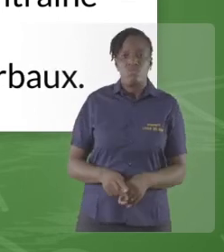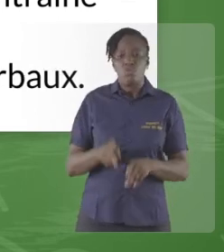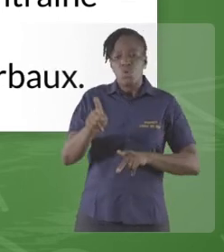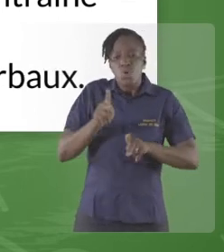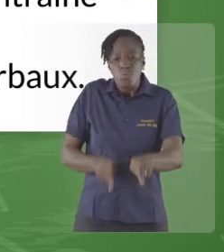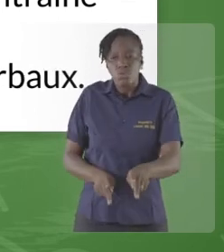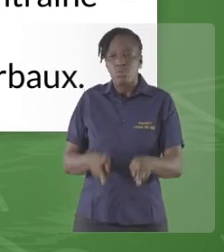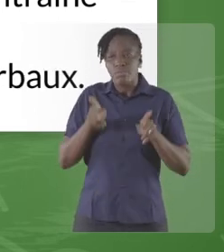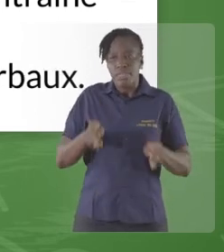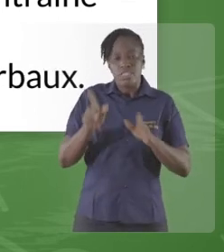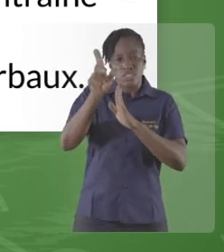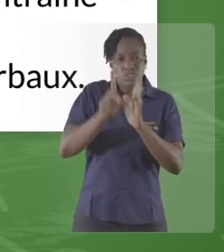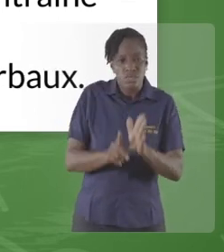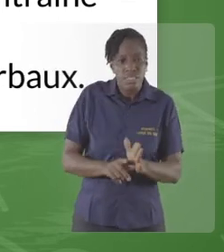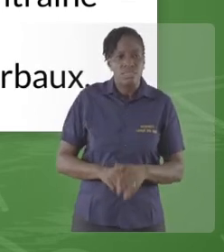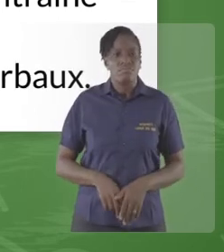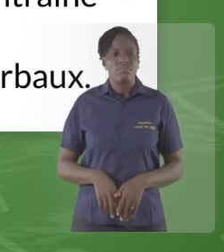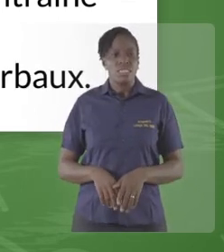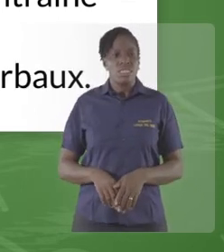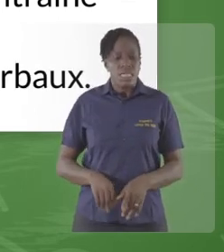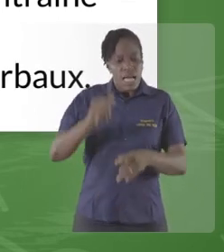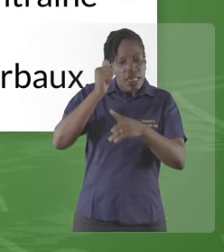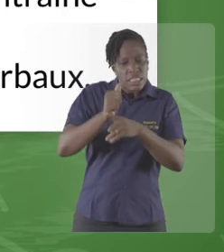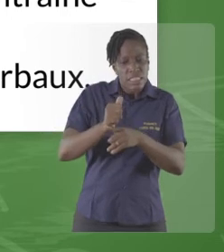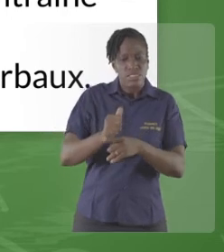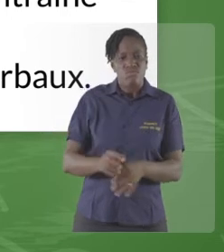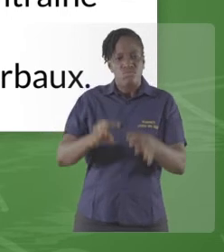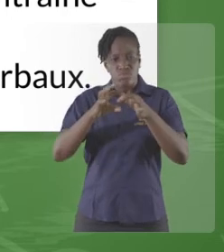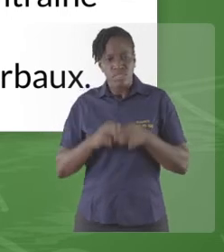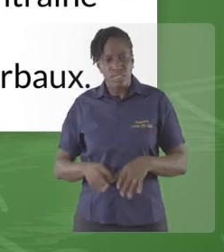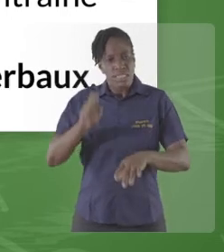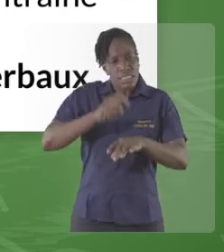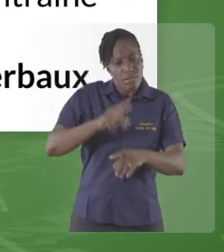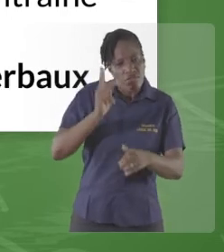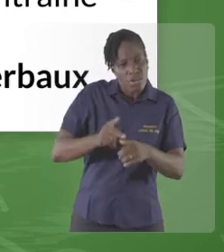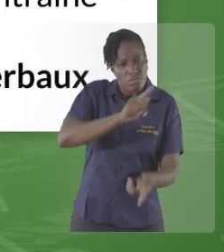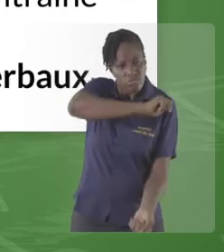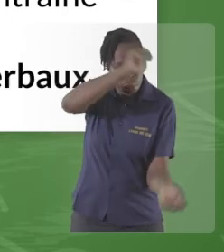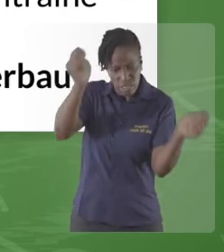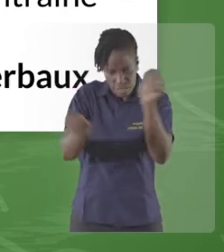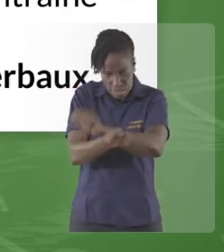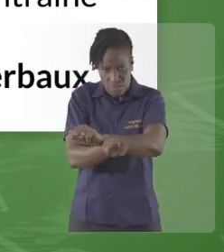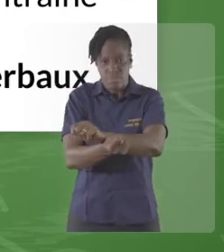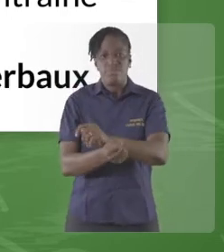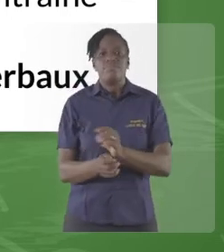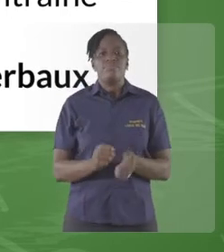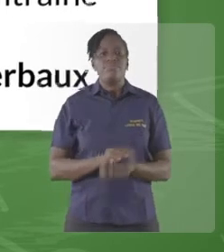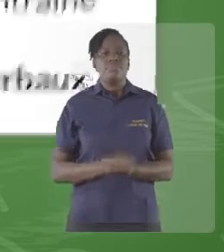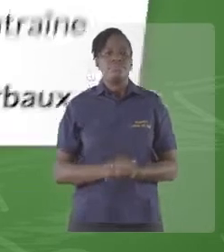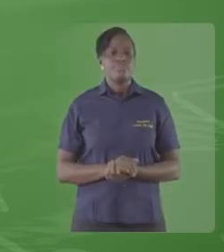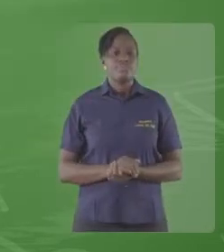des pronoms personnels, des adjectifs possessifs et des temps verbaux.